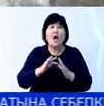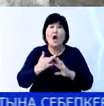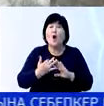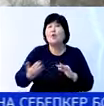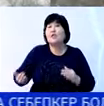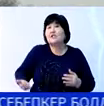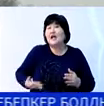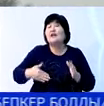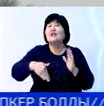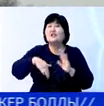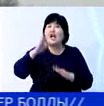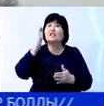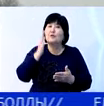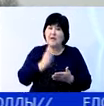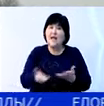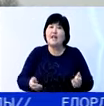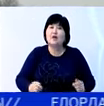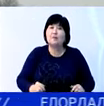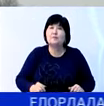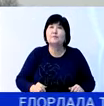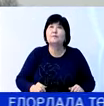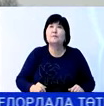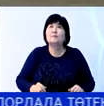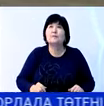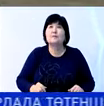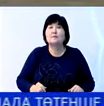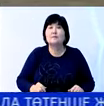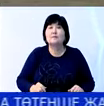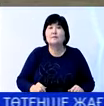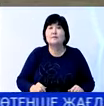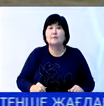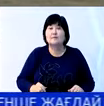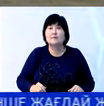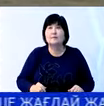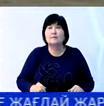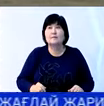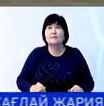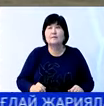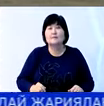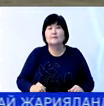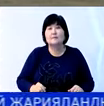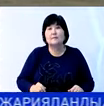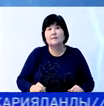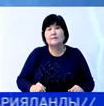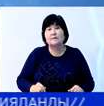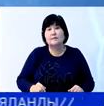жағдайы жақсарып келеді. Гүлзат Бақытжанқызы, Бөгенбай Абасилов, Төрехан Қожахметов, Қызылорда